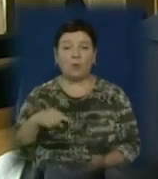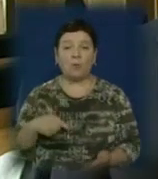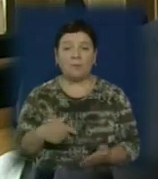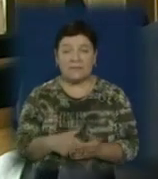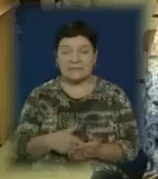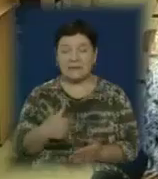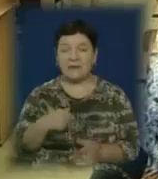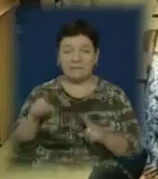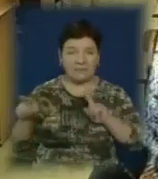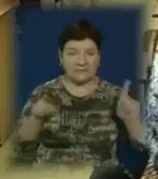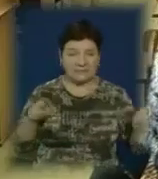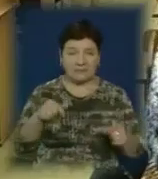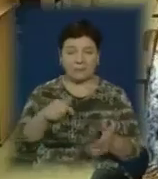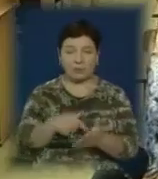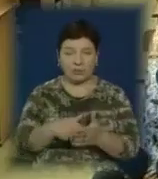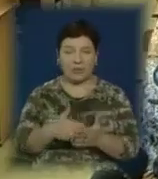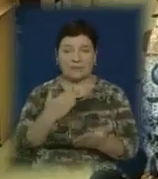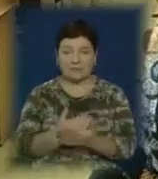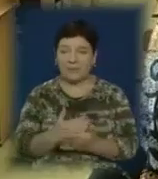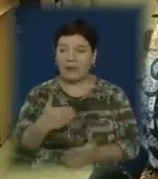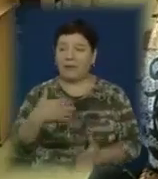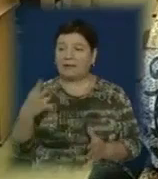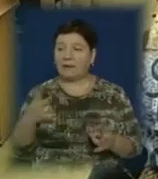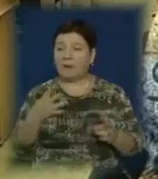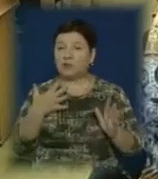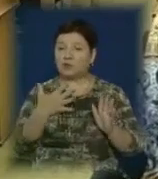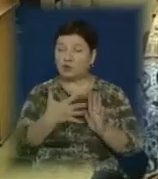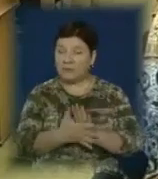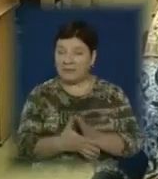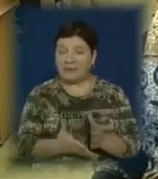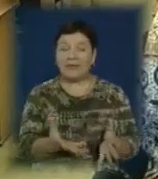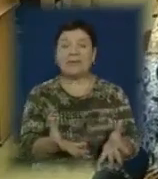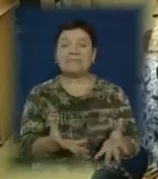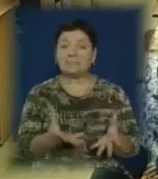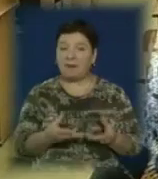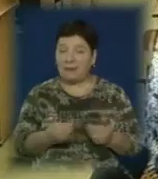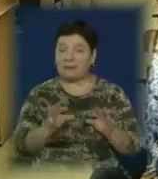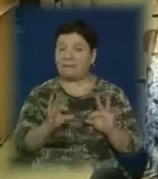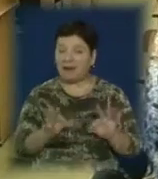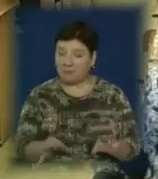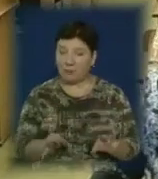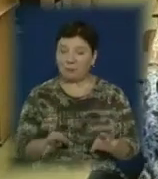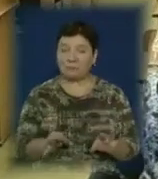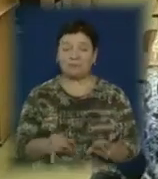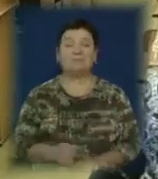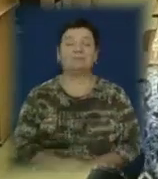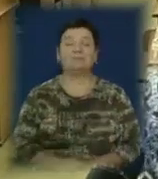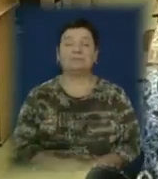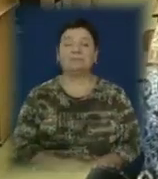кошти знаходилися. Абсолютно є нова система, її потрібно зрозуміти і сприйняти, правильно сприйняти.